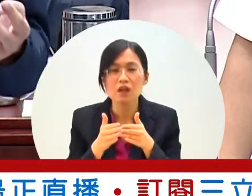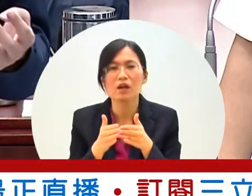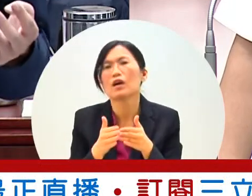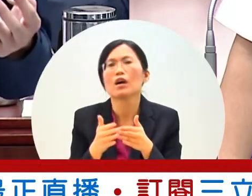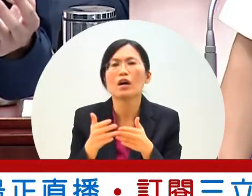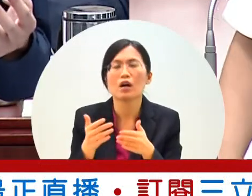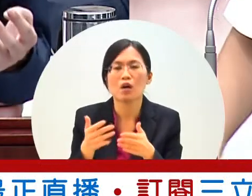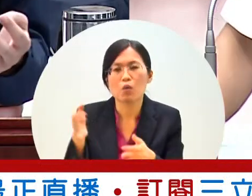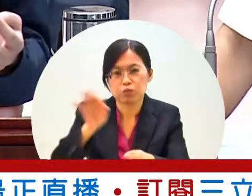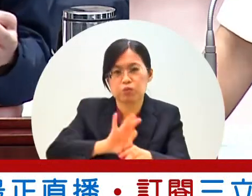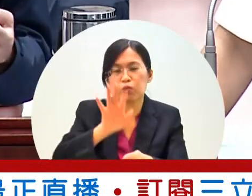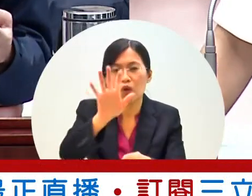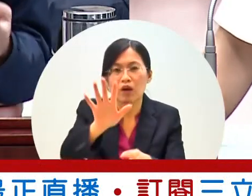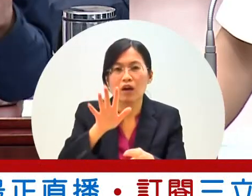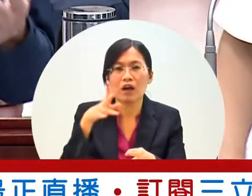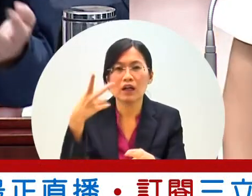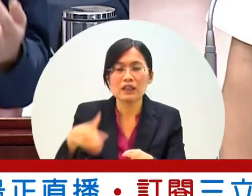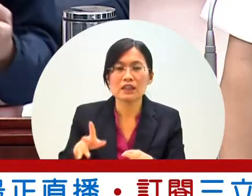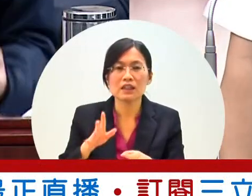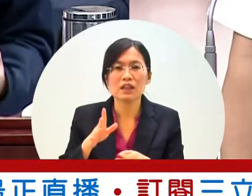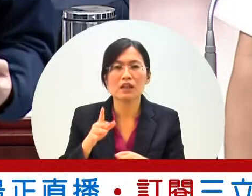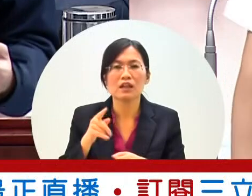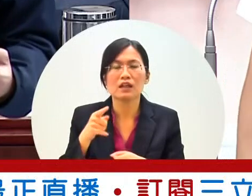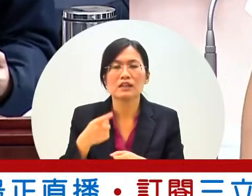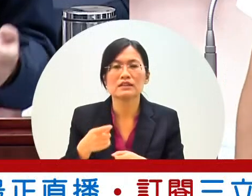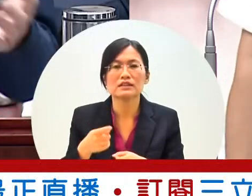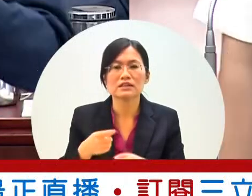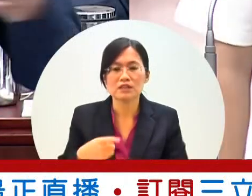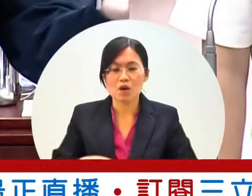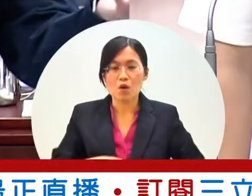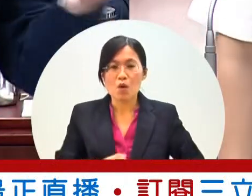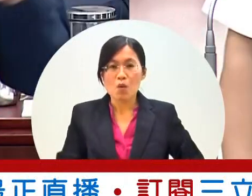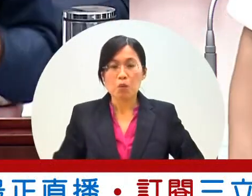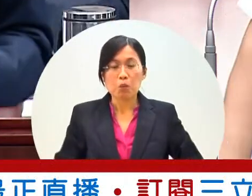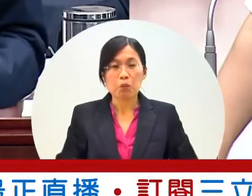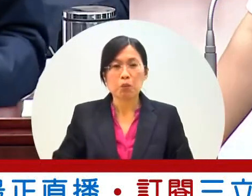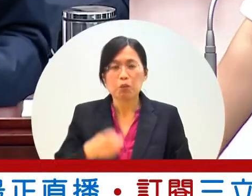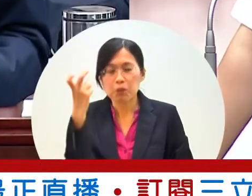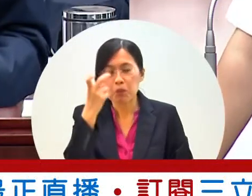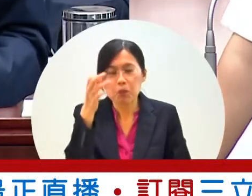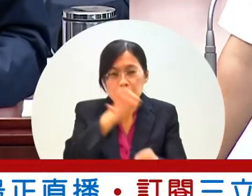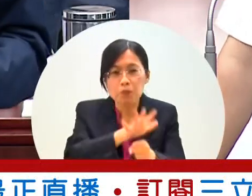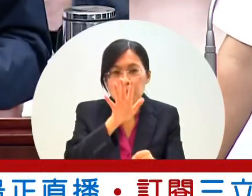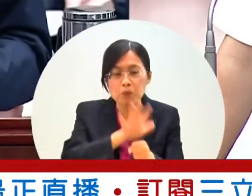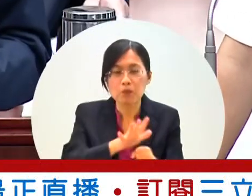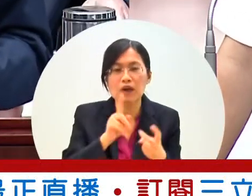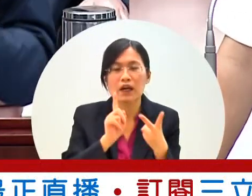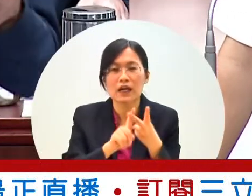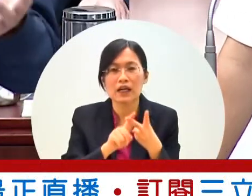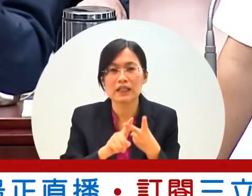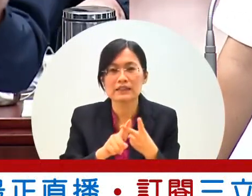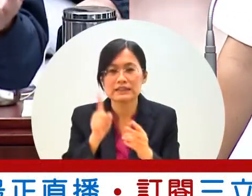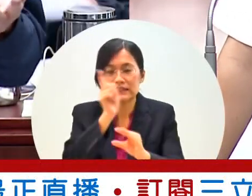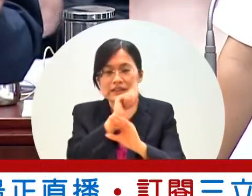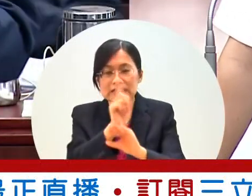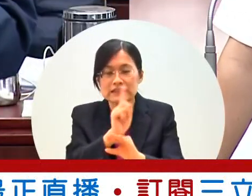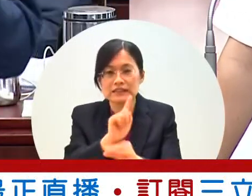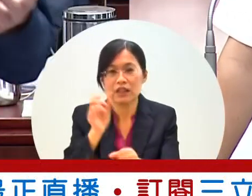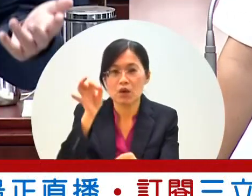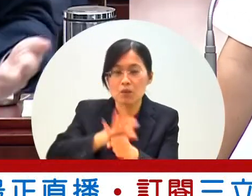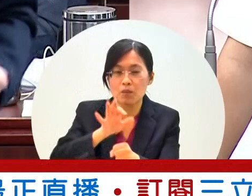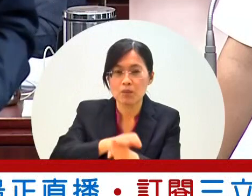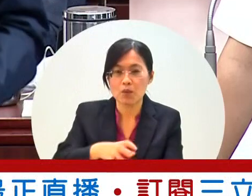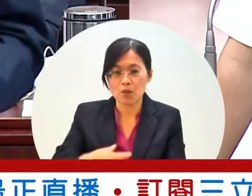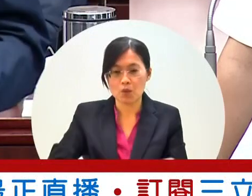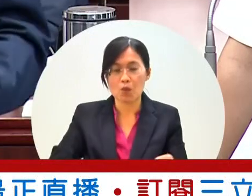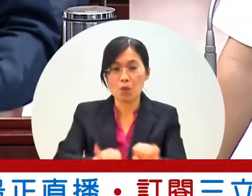第二个我们包括像产检的补助，坐计程车。那高雄市，因为我